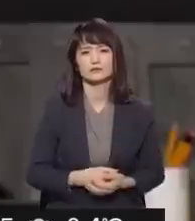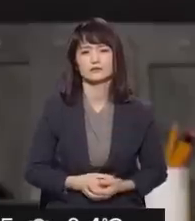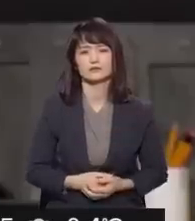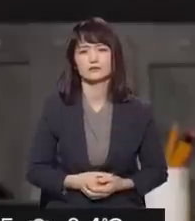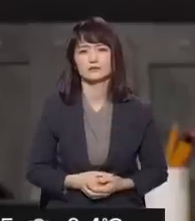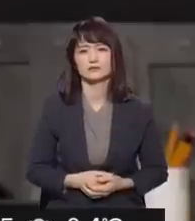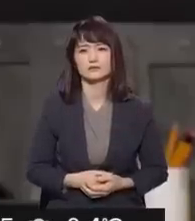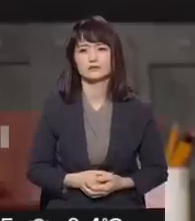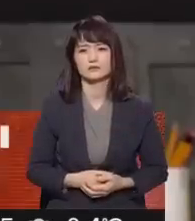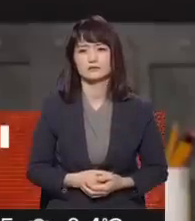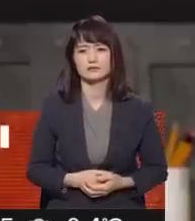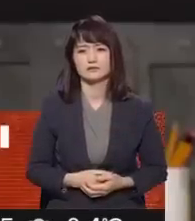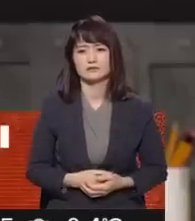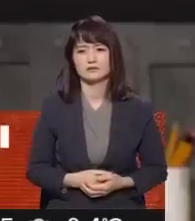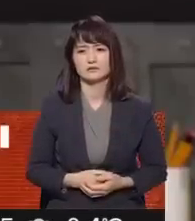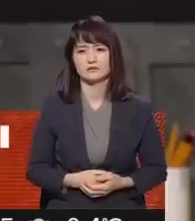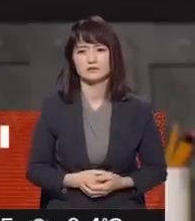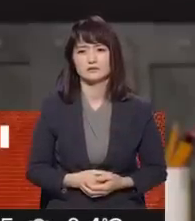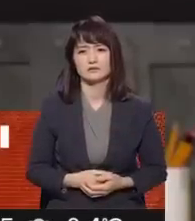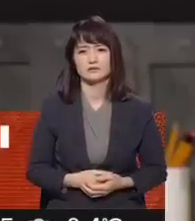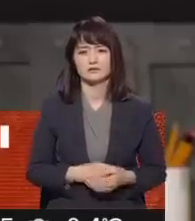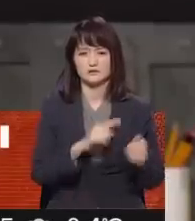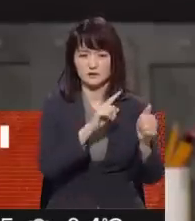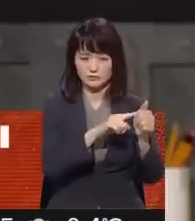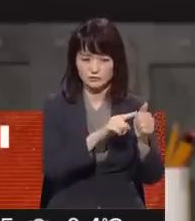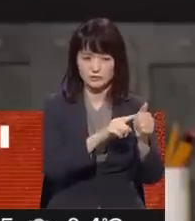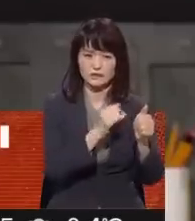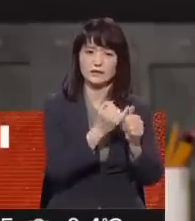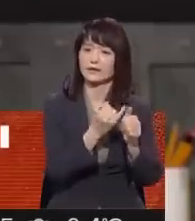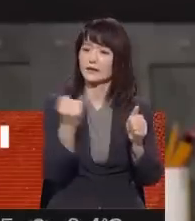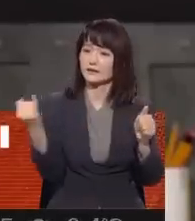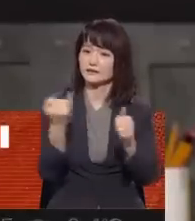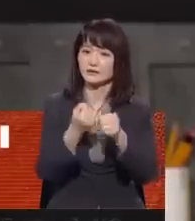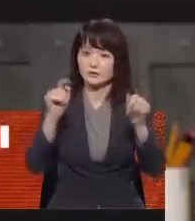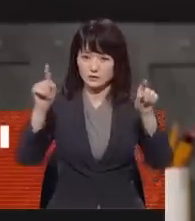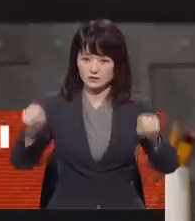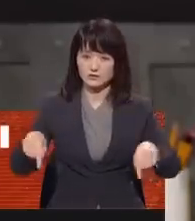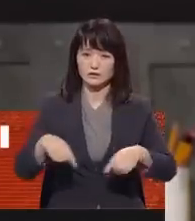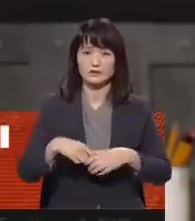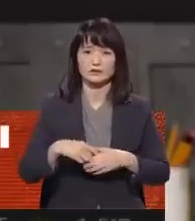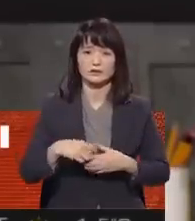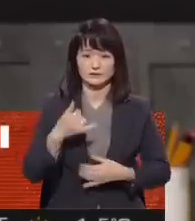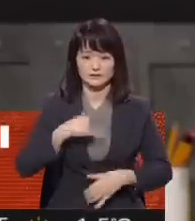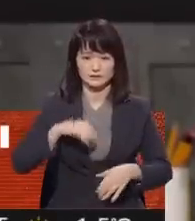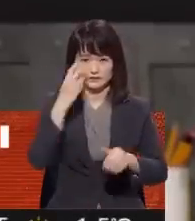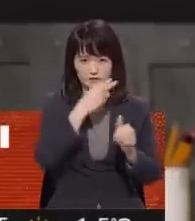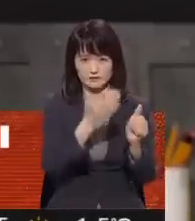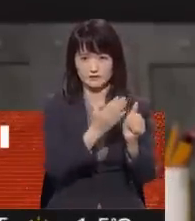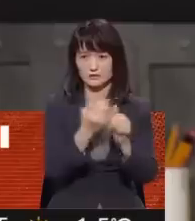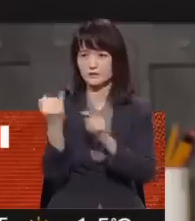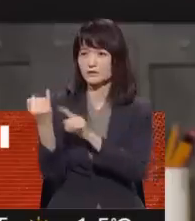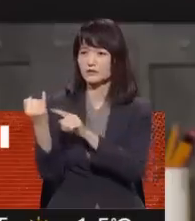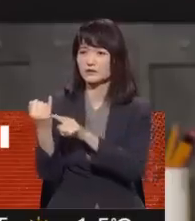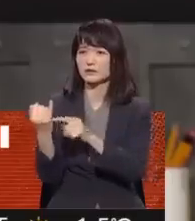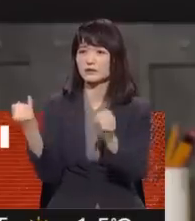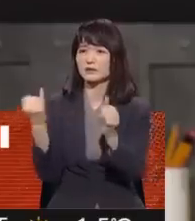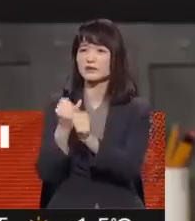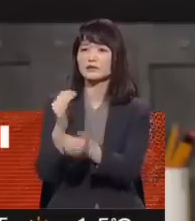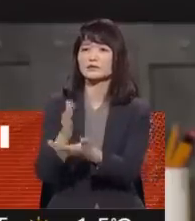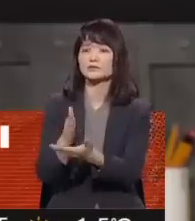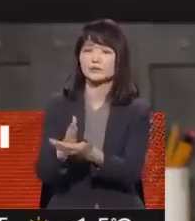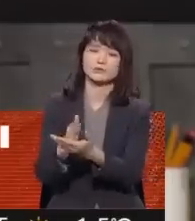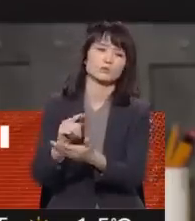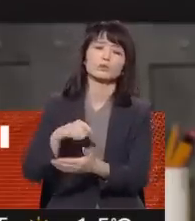사실은이 아내하고 제 생각입니다 이혼을 하고 애를 키우고이 여성분은 결혼하지 않고 죽이려면 혼자 사시면 돼요